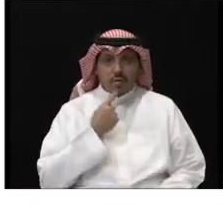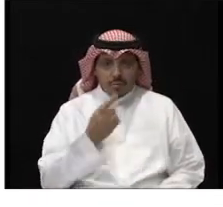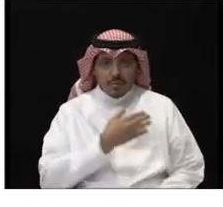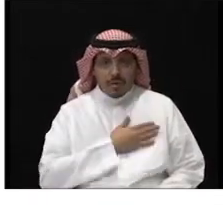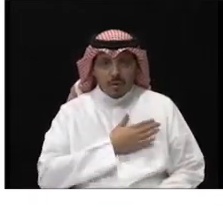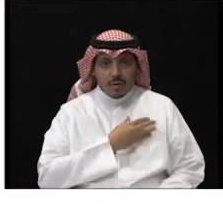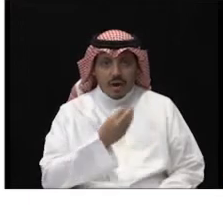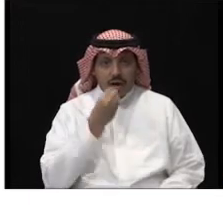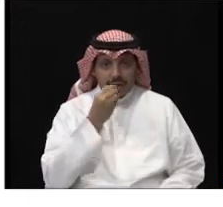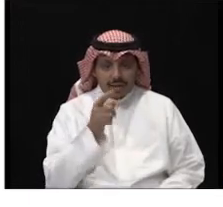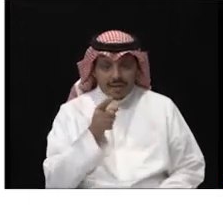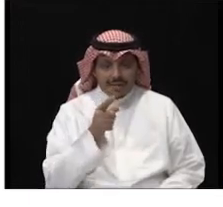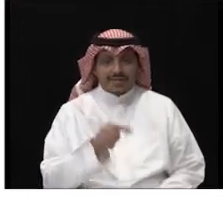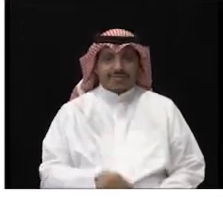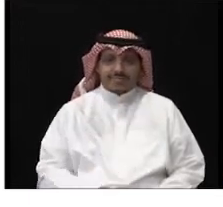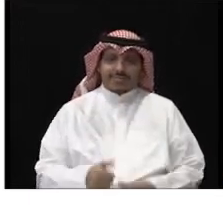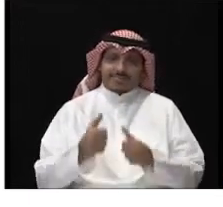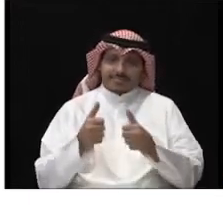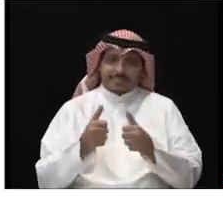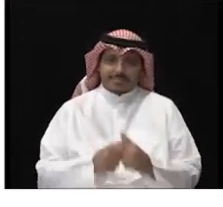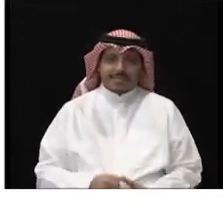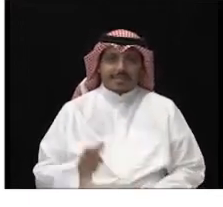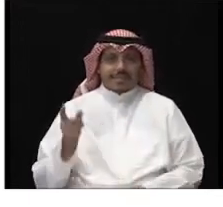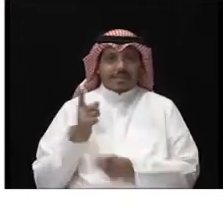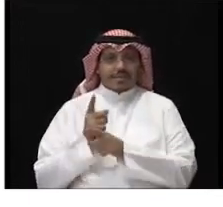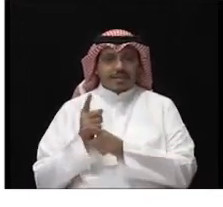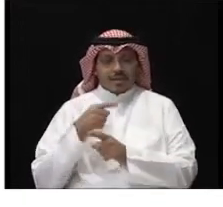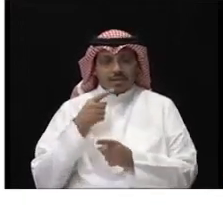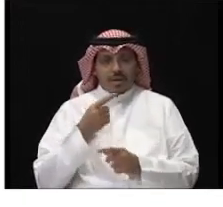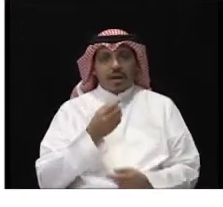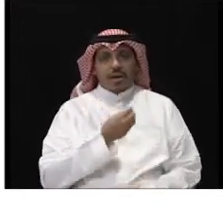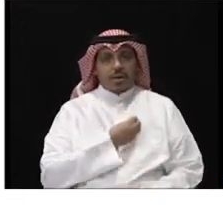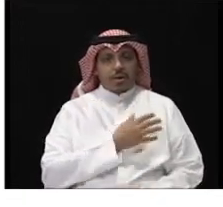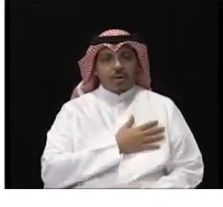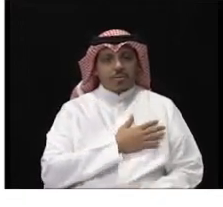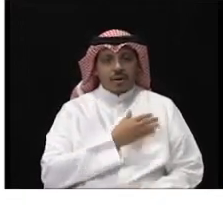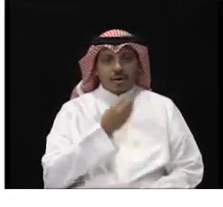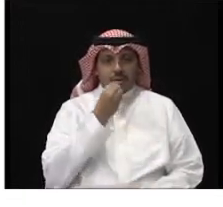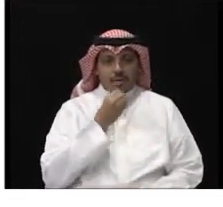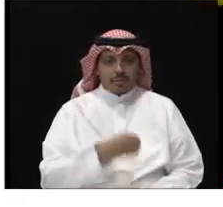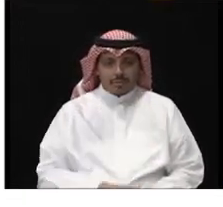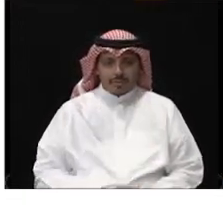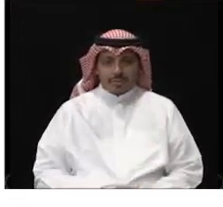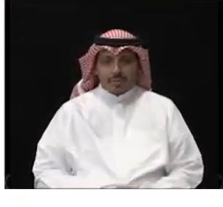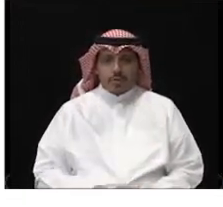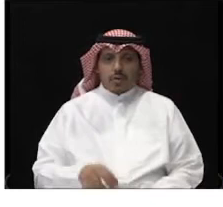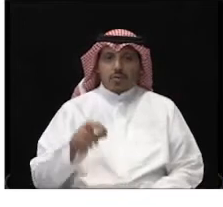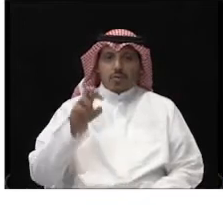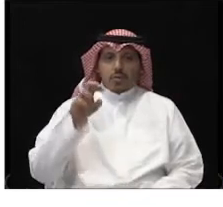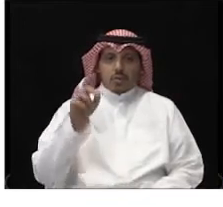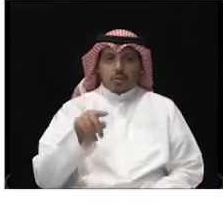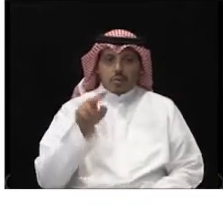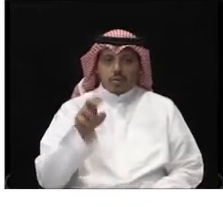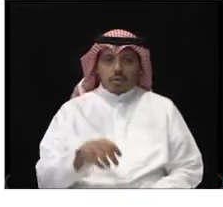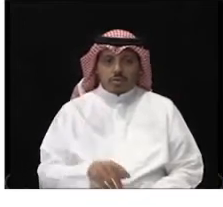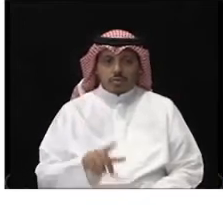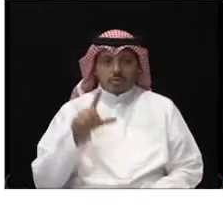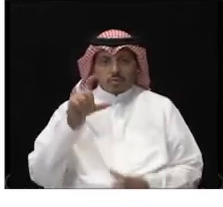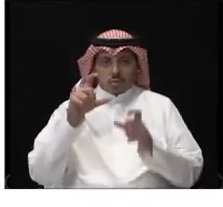جميل، أنا أيضا أحب الذرة، ذرة، ذو، ذرة، أحسنتم. وهذه صورة،